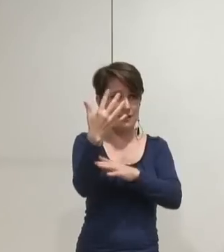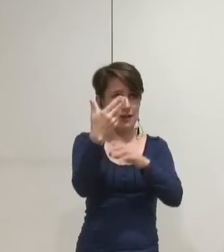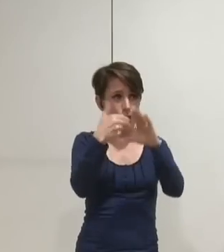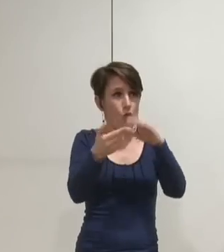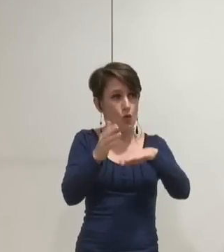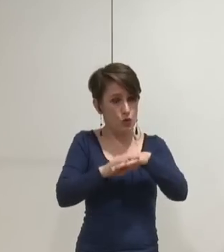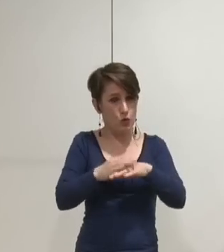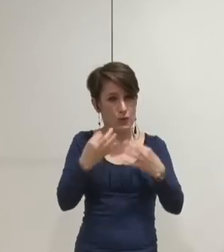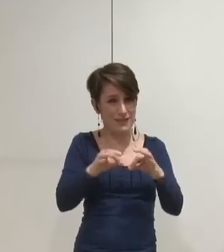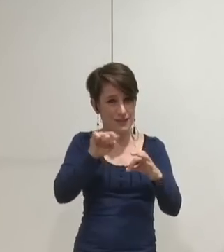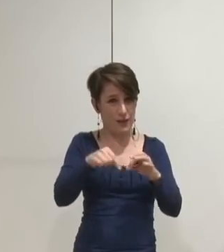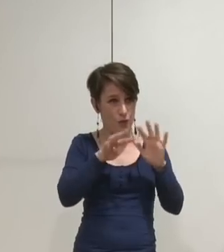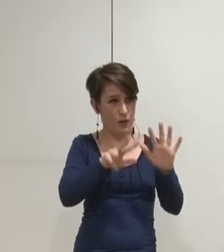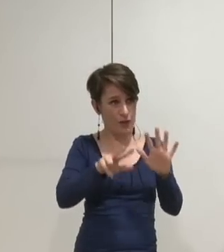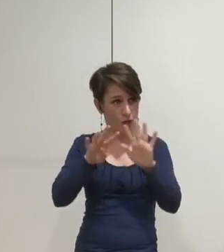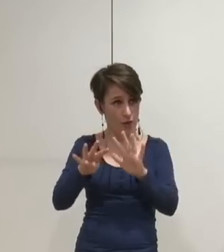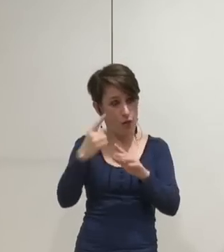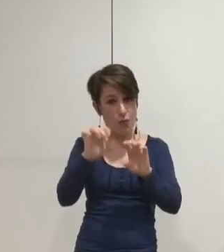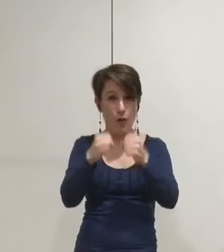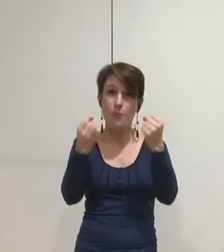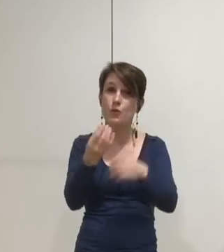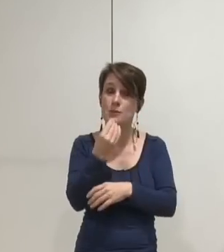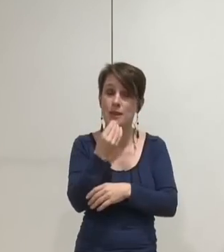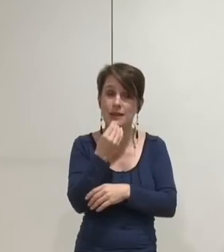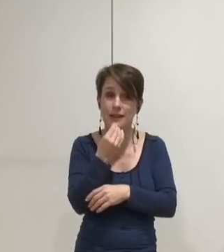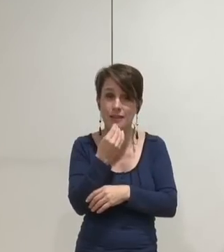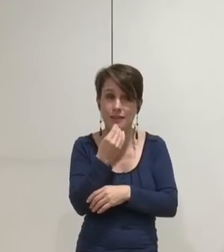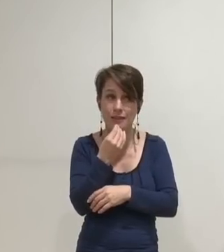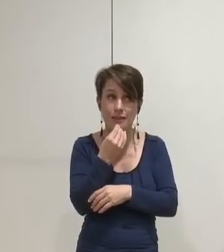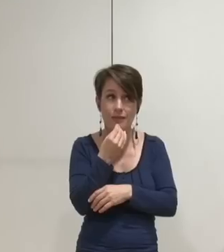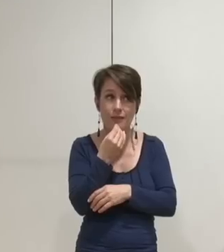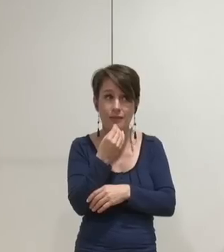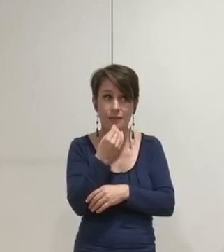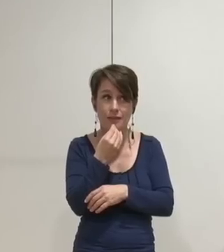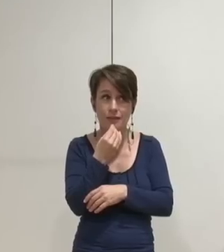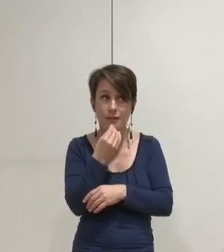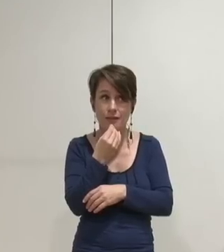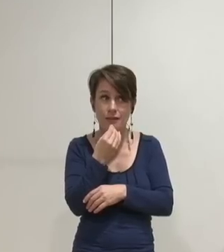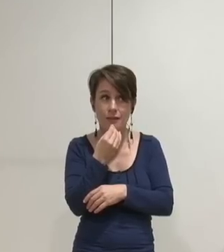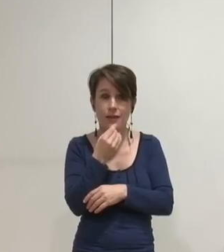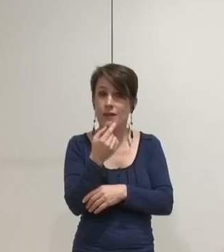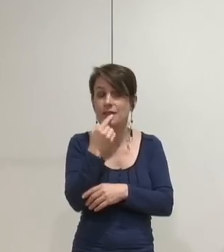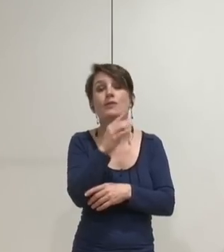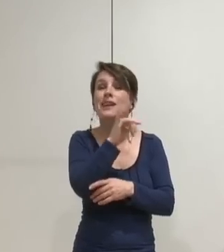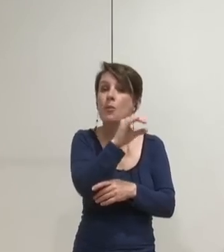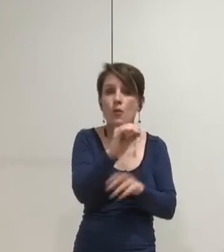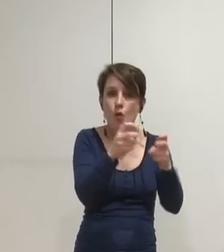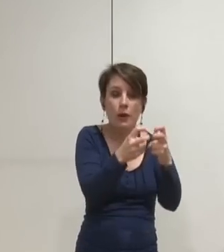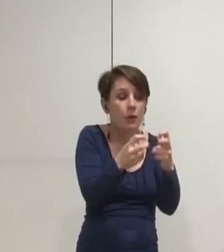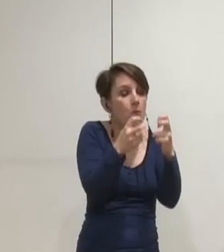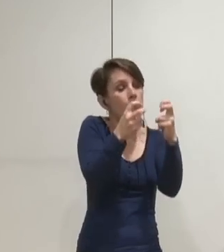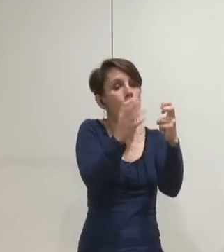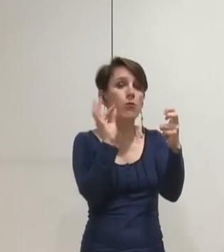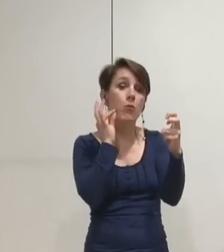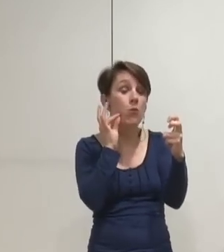méridienne ce qui correspond à 15 % du prix même si vous avez une petite augmentation pour le bio et encore